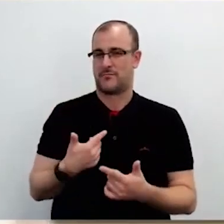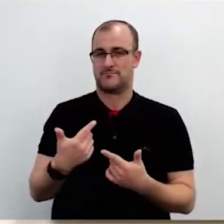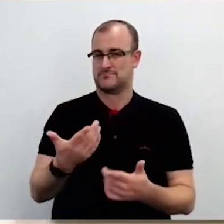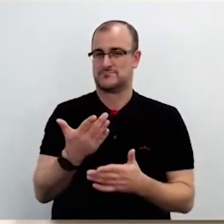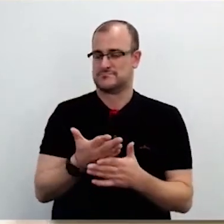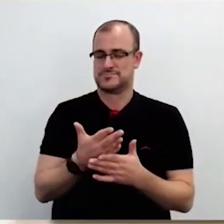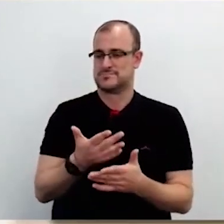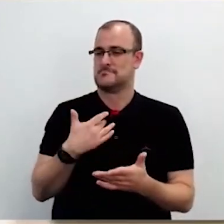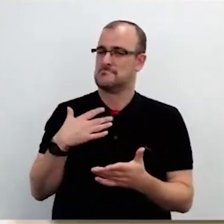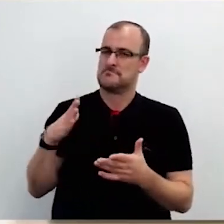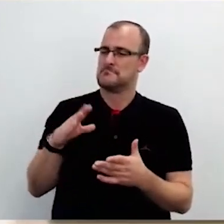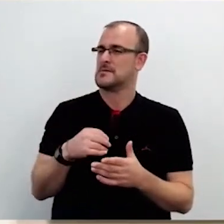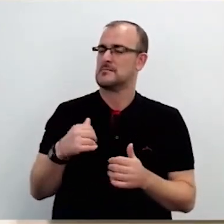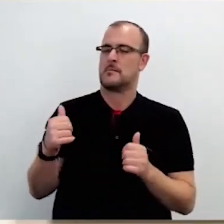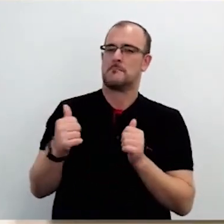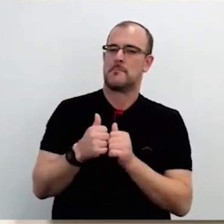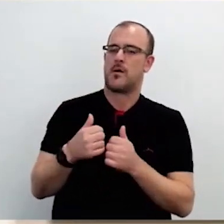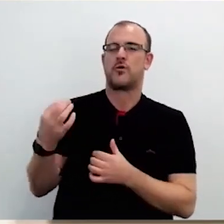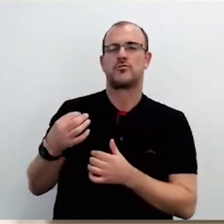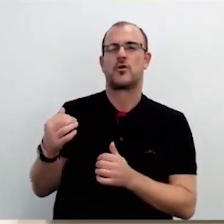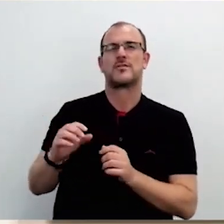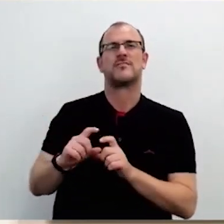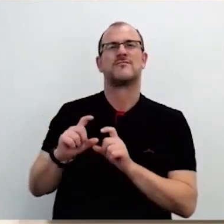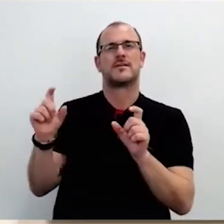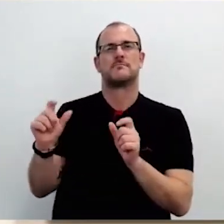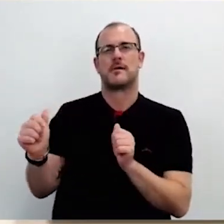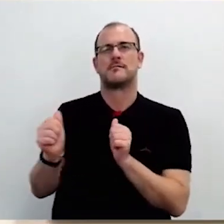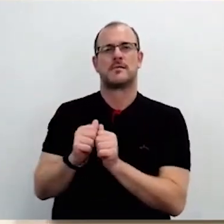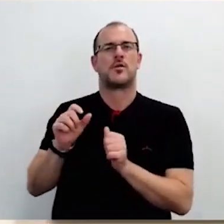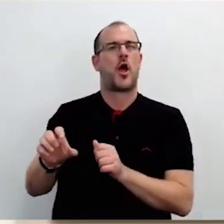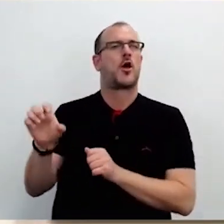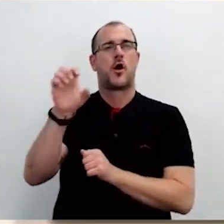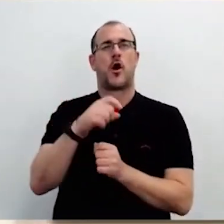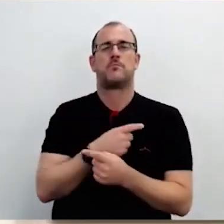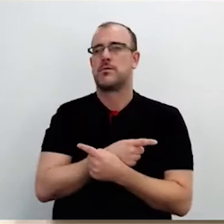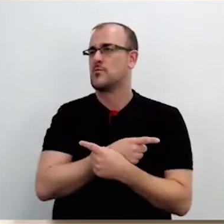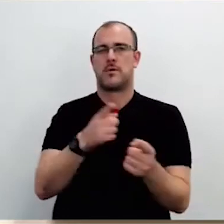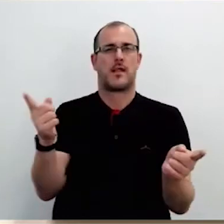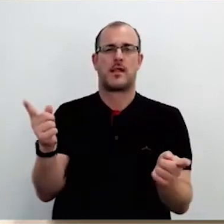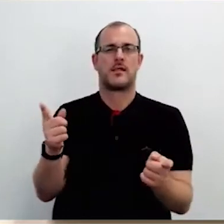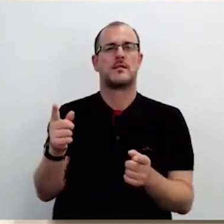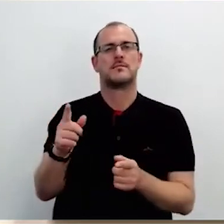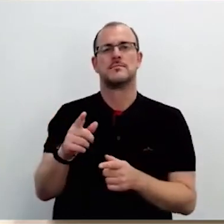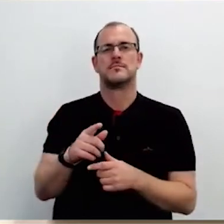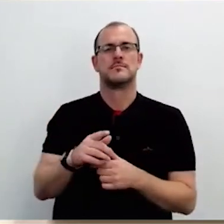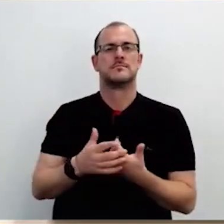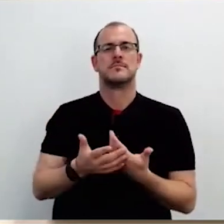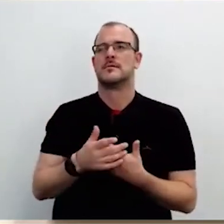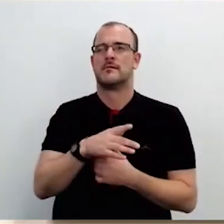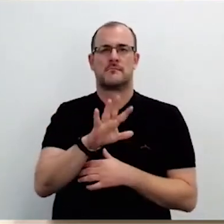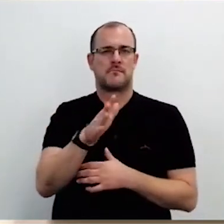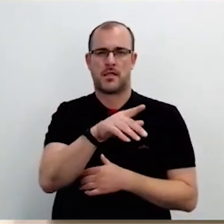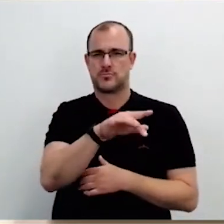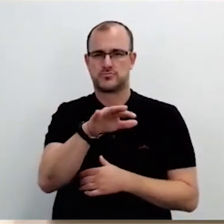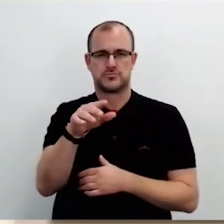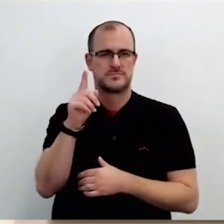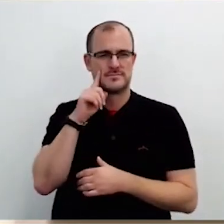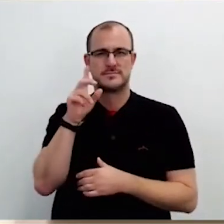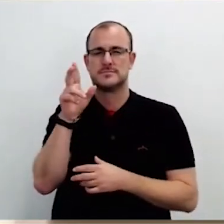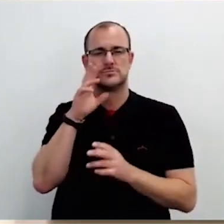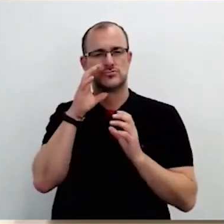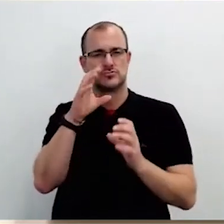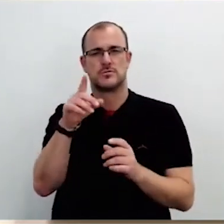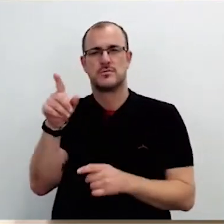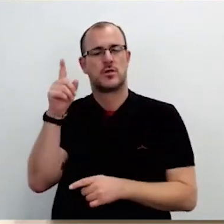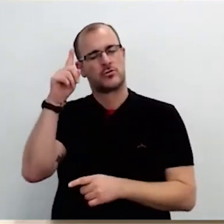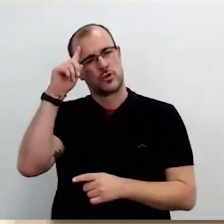unseren Partner- oder Tochterunternehmen, sind es ja in ganz Europa, viele Zuhörer wissen es vielleicht, Zuschauer wissen es vielleicht,